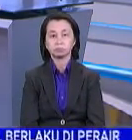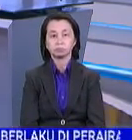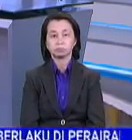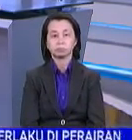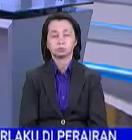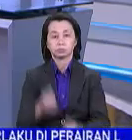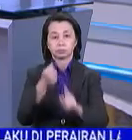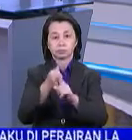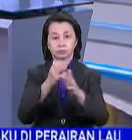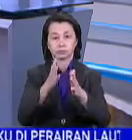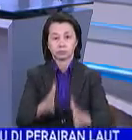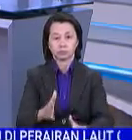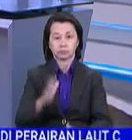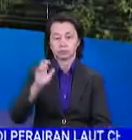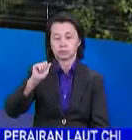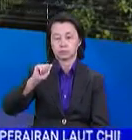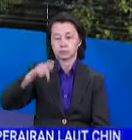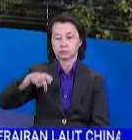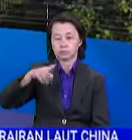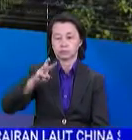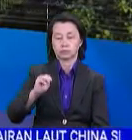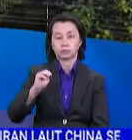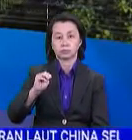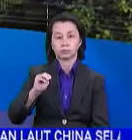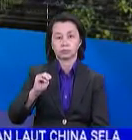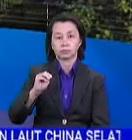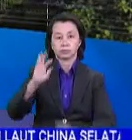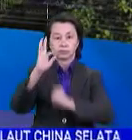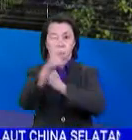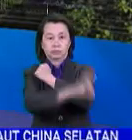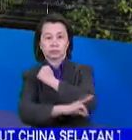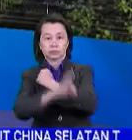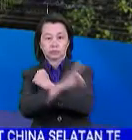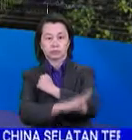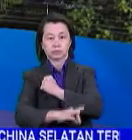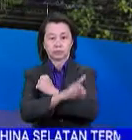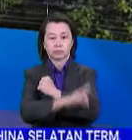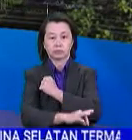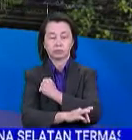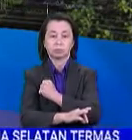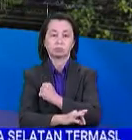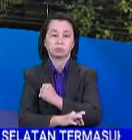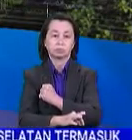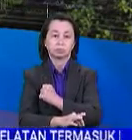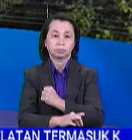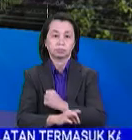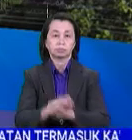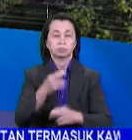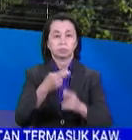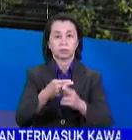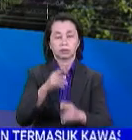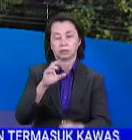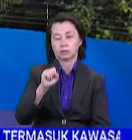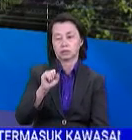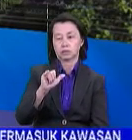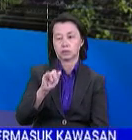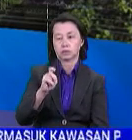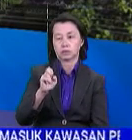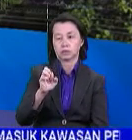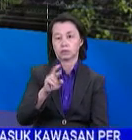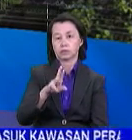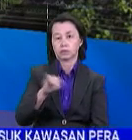Hai menurut pengarah angkatan pertahanan awam epm Negeri 9 leftenan channel pertahanan awam Muhammad Syukri Magno